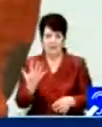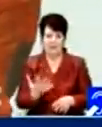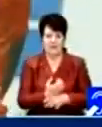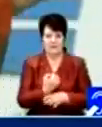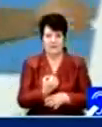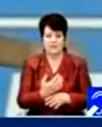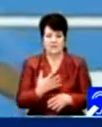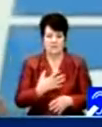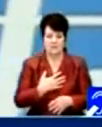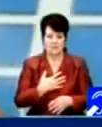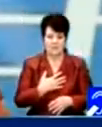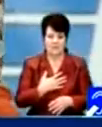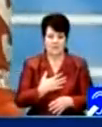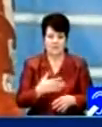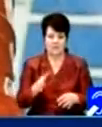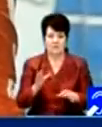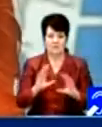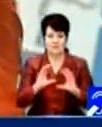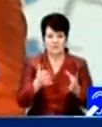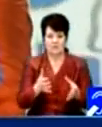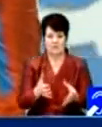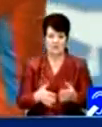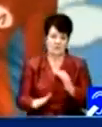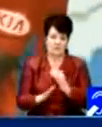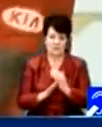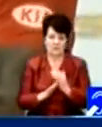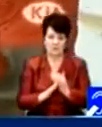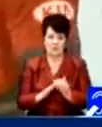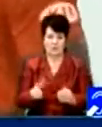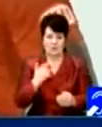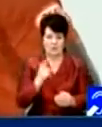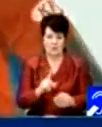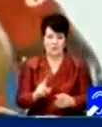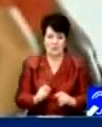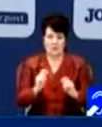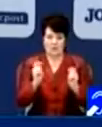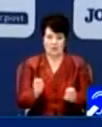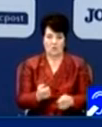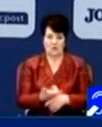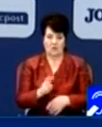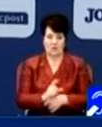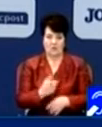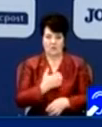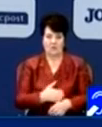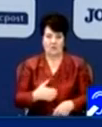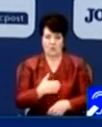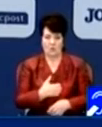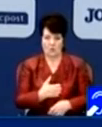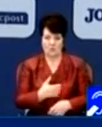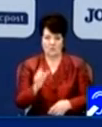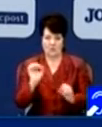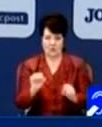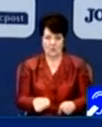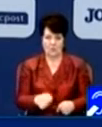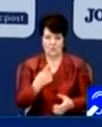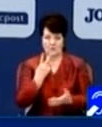mea, campionatul european sau mondial, n-aș simți același lucru. Eu zic că avem jucători destul de valoroși care pot face față